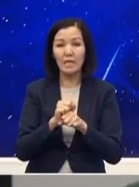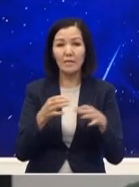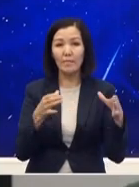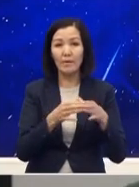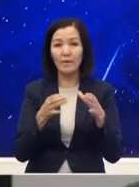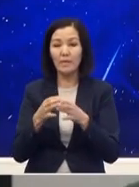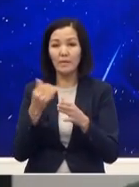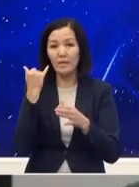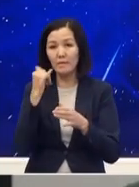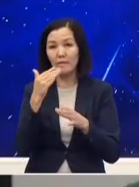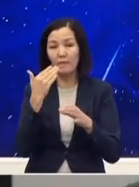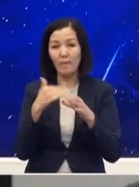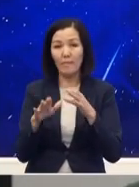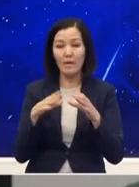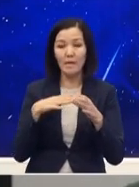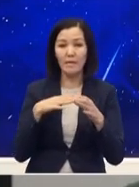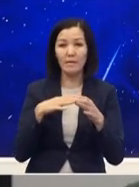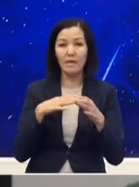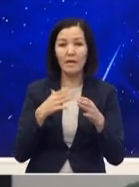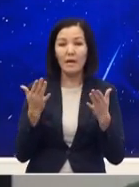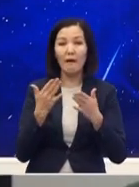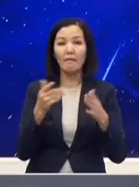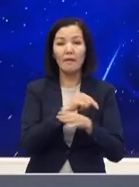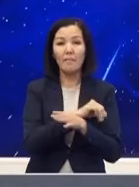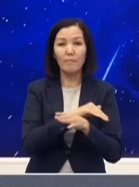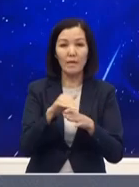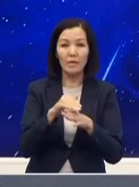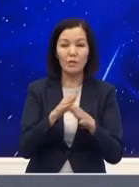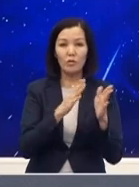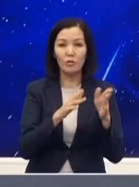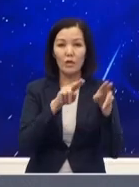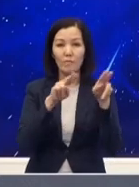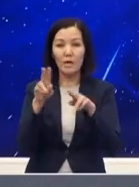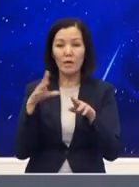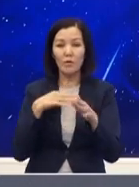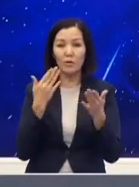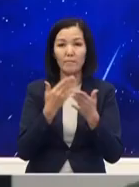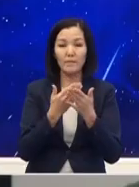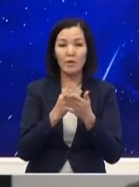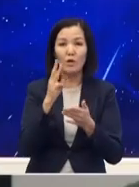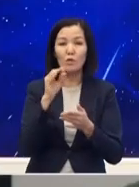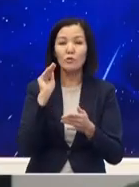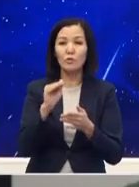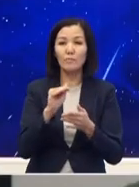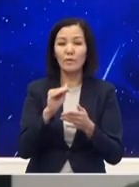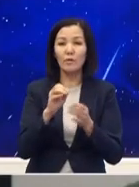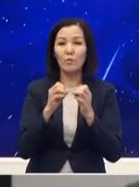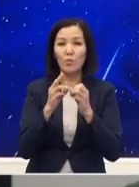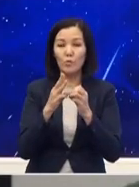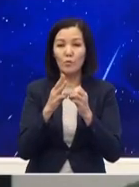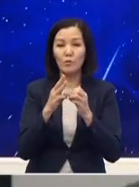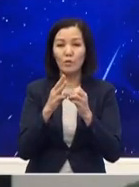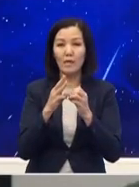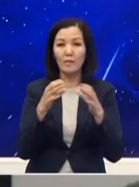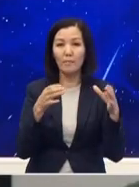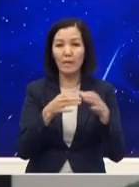бригадаларға хабарланады. Кімнің қайда жүргені, қай мекен жайда екені тұрақты бақылауда. Бұрын бізде 300 мың адамға 13 жедел жәрдем